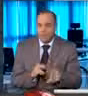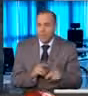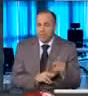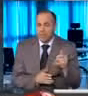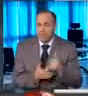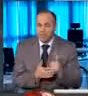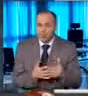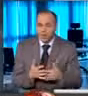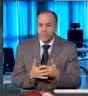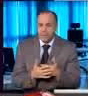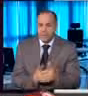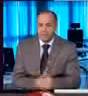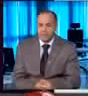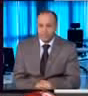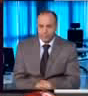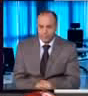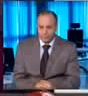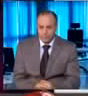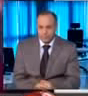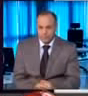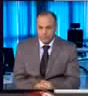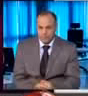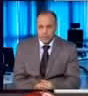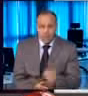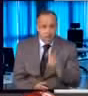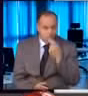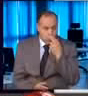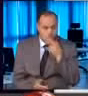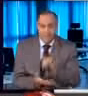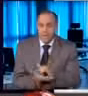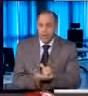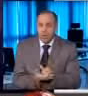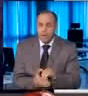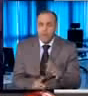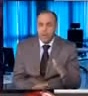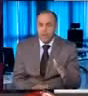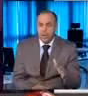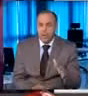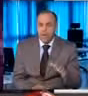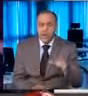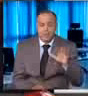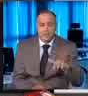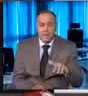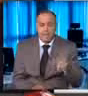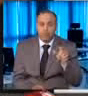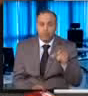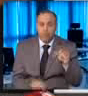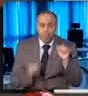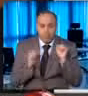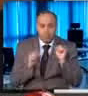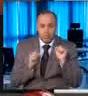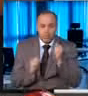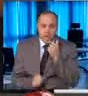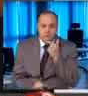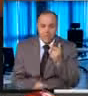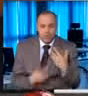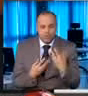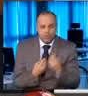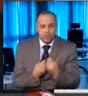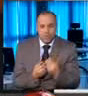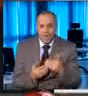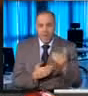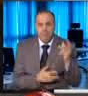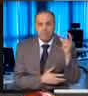المدن الأمريكية. وقدرت الشرطة في نيويورك أن ما لا يقل عن 5000 متظاهر تجمعوا خارج